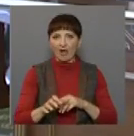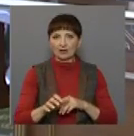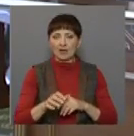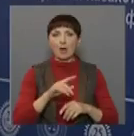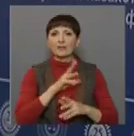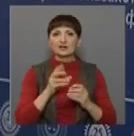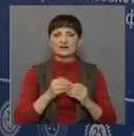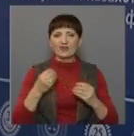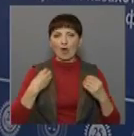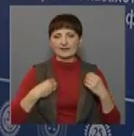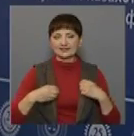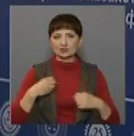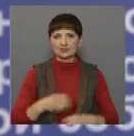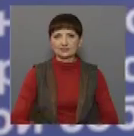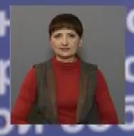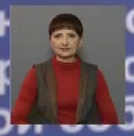прежде всего одежда.